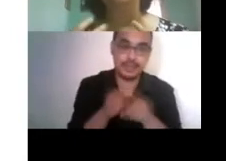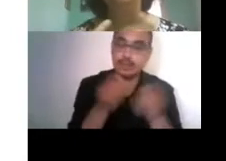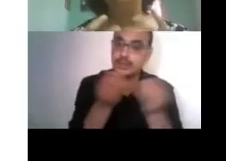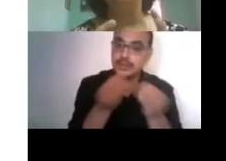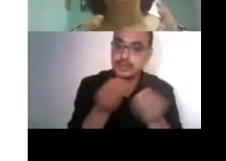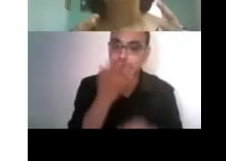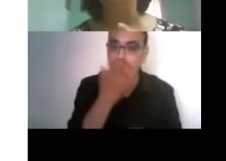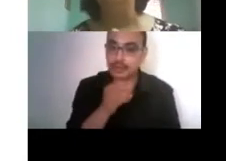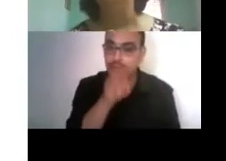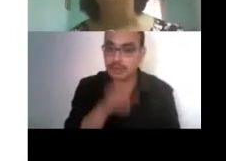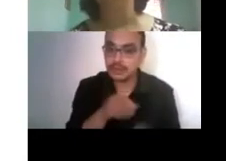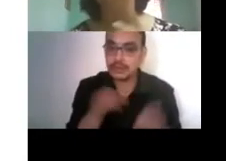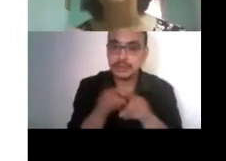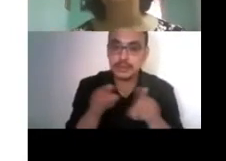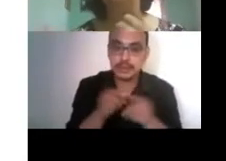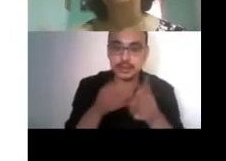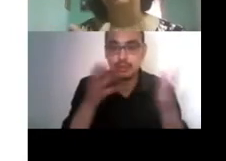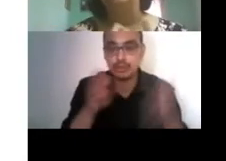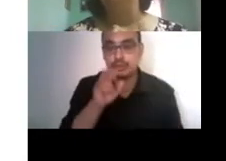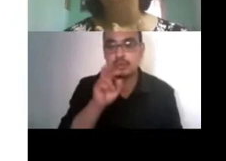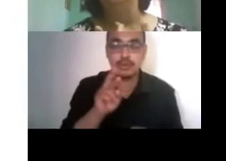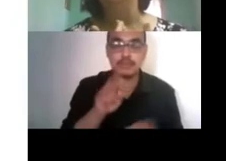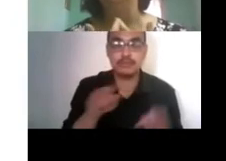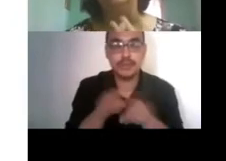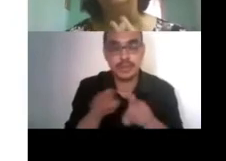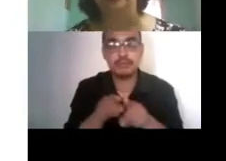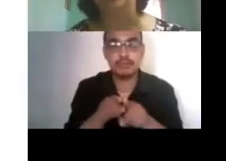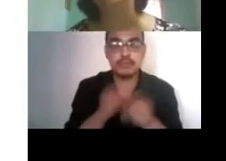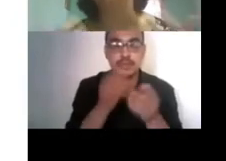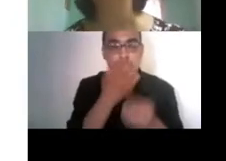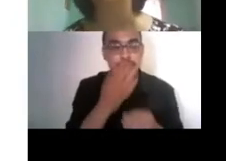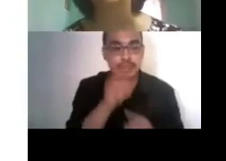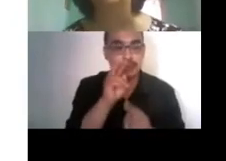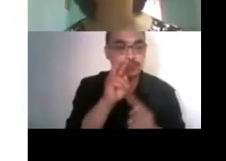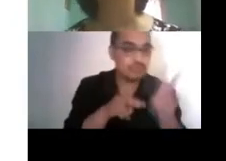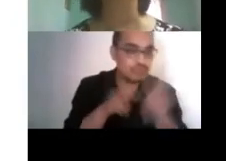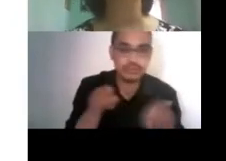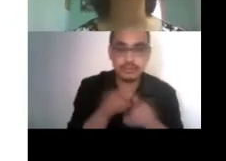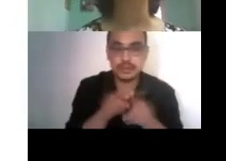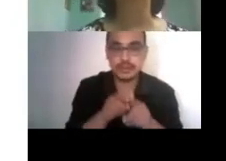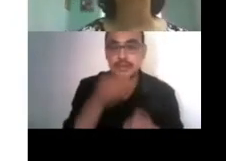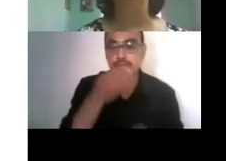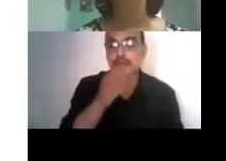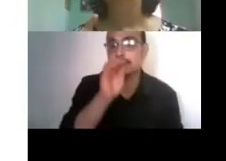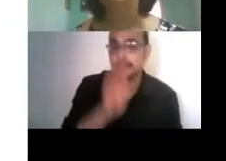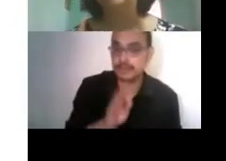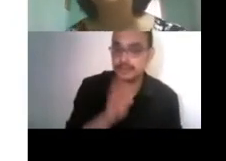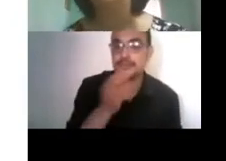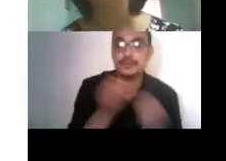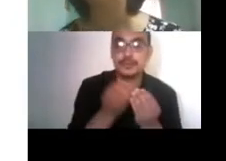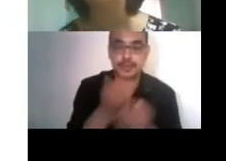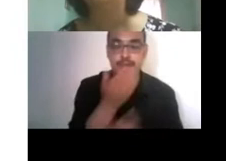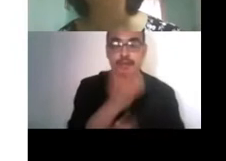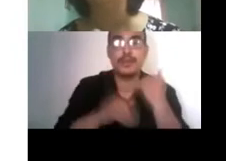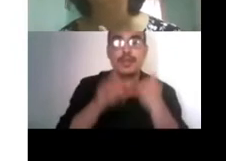अप्ठ्यारो सिचुएसनमा अलिक हाई रिस्क विभिन्न प्रकारले गर्दाखेरि अप्ठ्यारो परिस्थितिमा भएकाहरूलाई हुनसक्छ, त्यसै गरेर अपाङ्गता